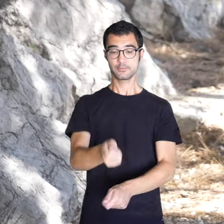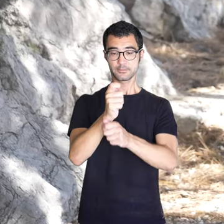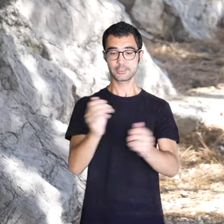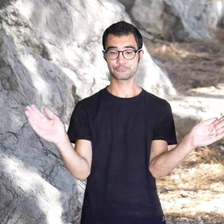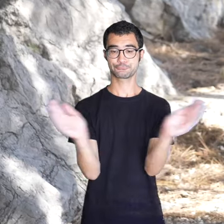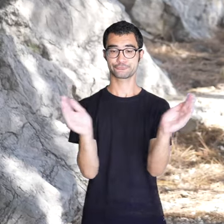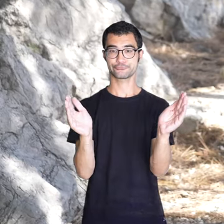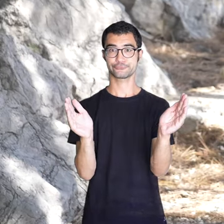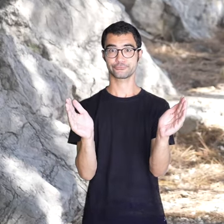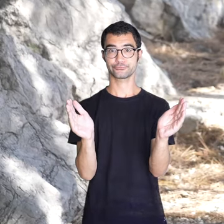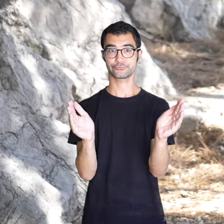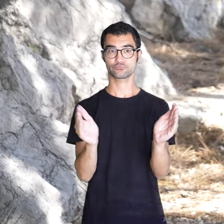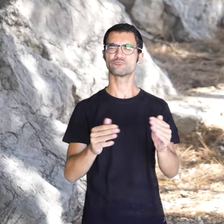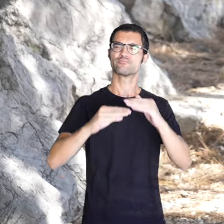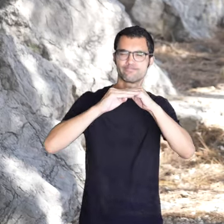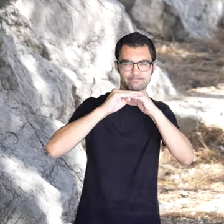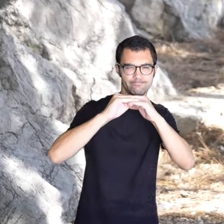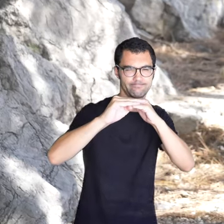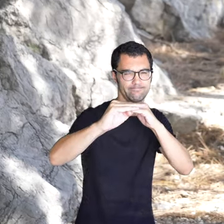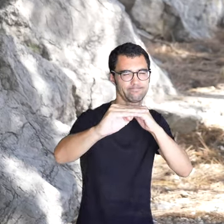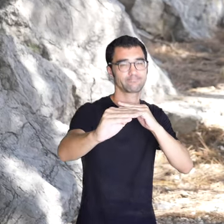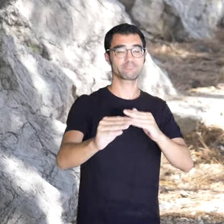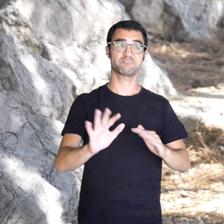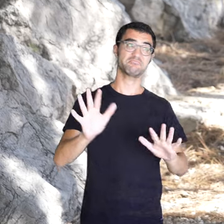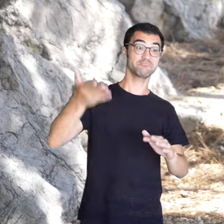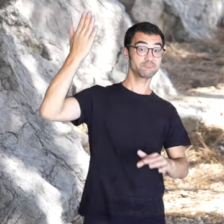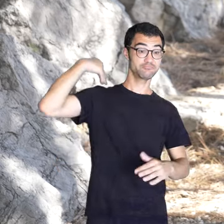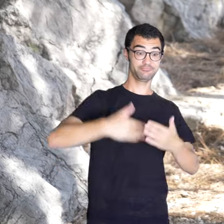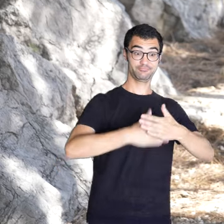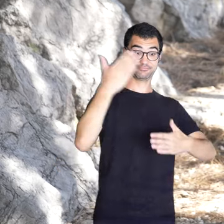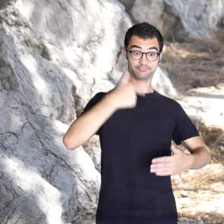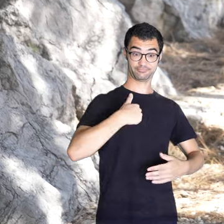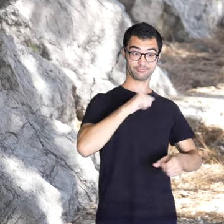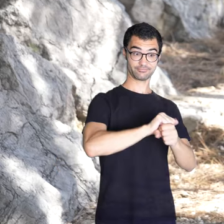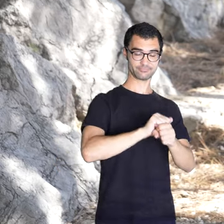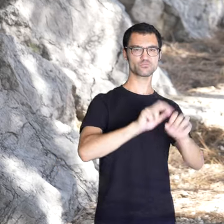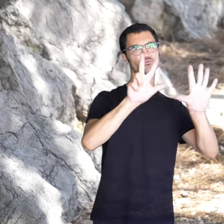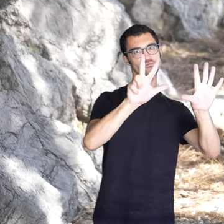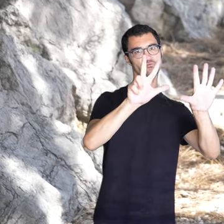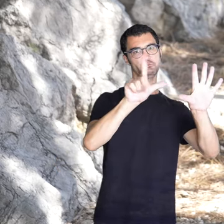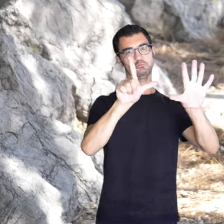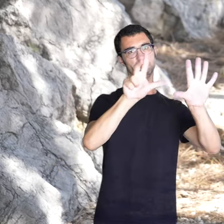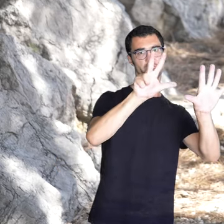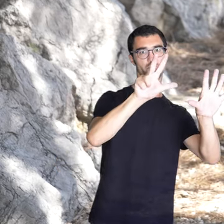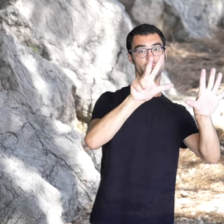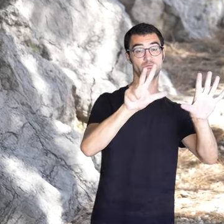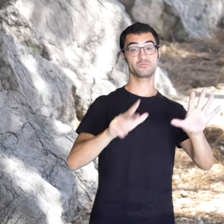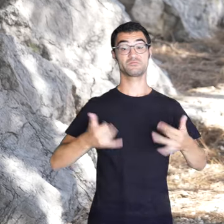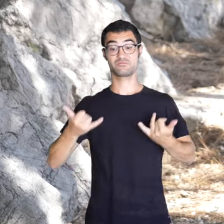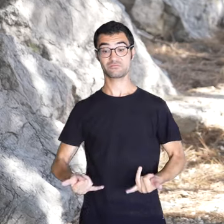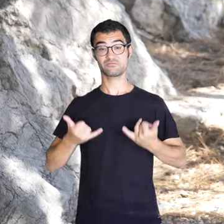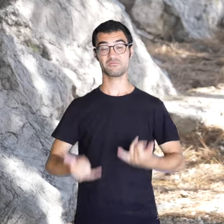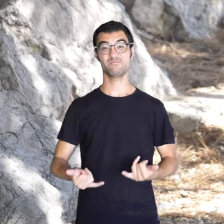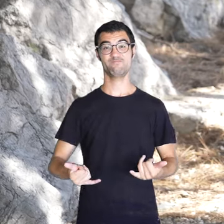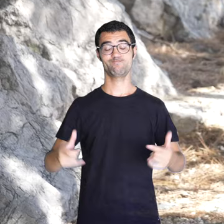Barques d'art menors s'ha mantingut més. Quan vaig començar a pescar, a Ventura n'hi havia 8, 7, 8,